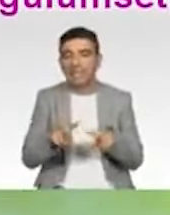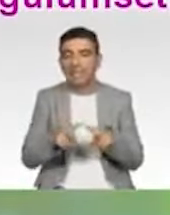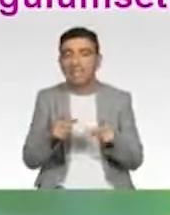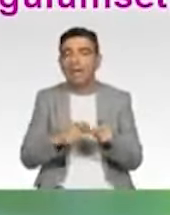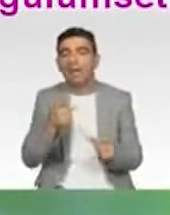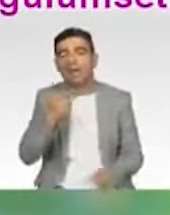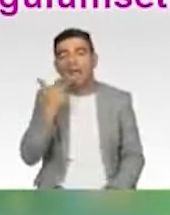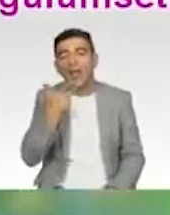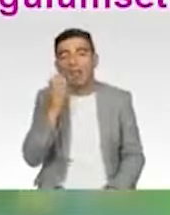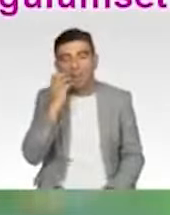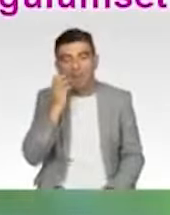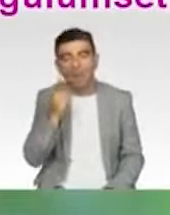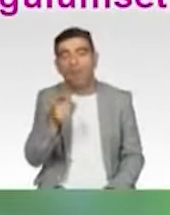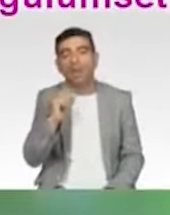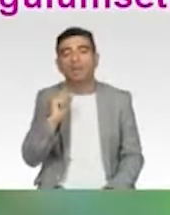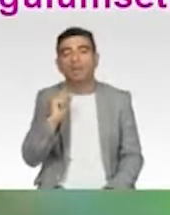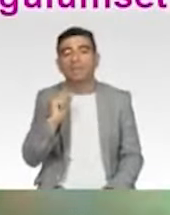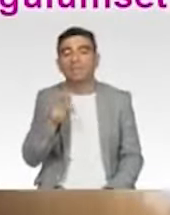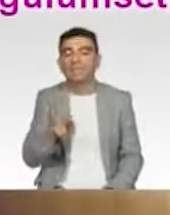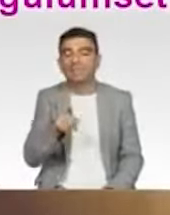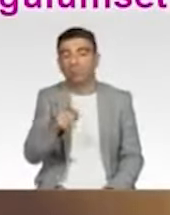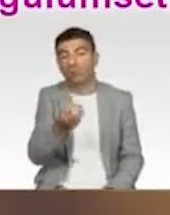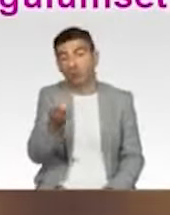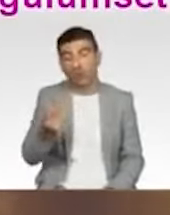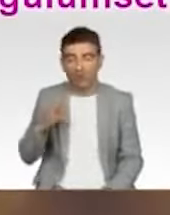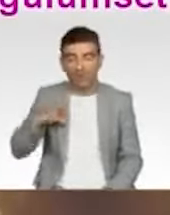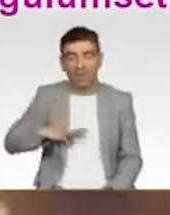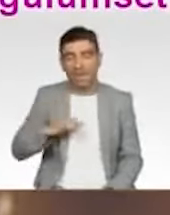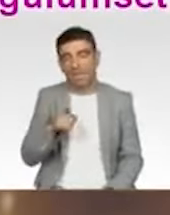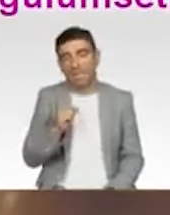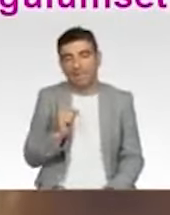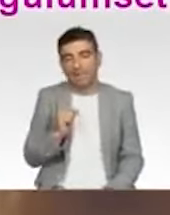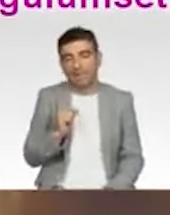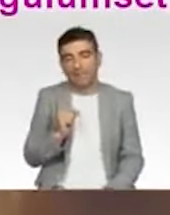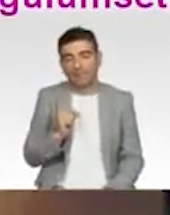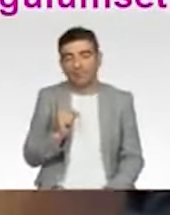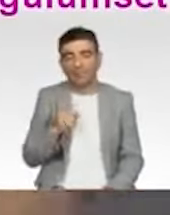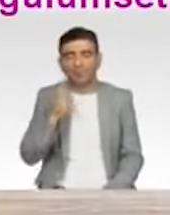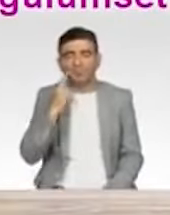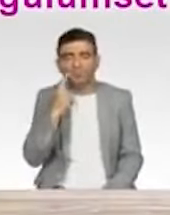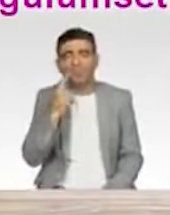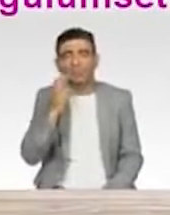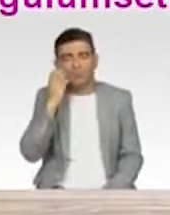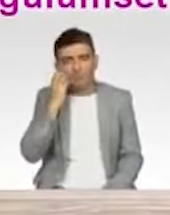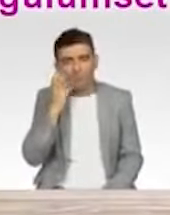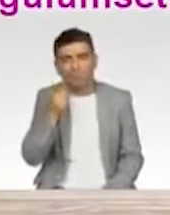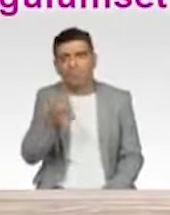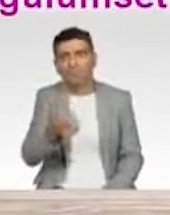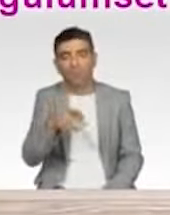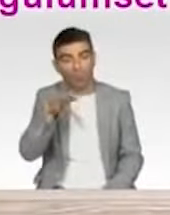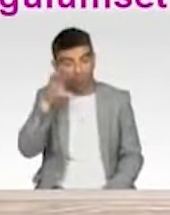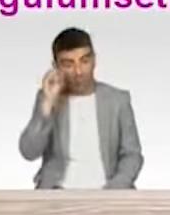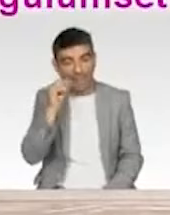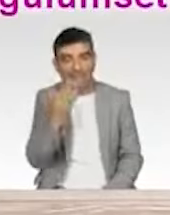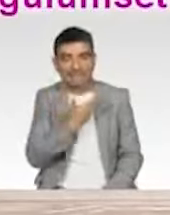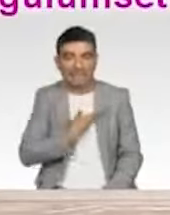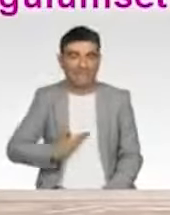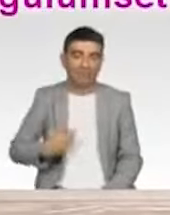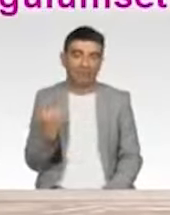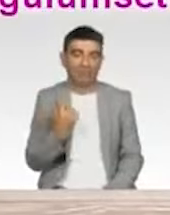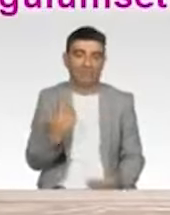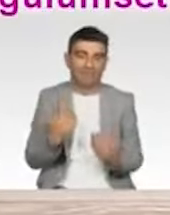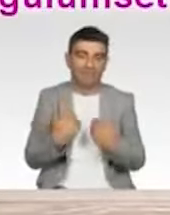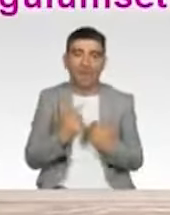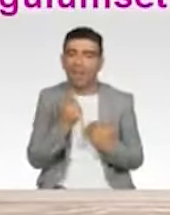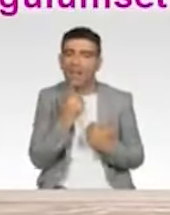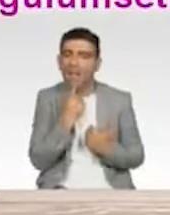tatlı patates, kokoyamsları size çok faydalı olur. Faydalı. Bazen tatlı patateslerin faydasını öğrendikçe sevmiş biriyim ben. Yoksa